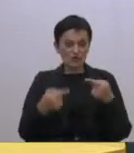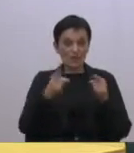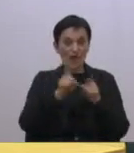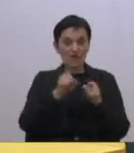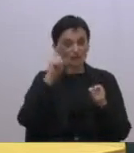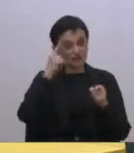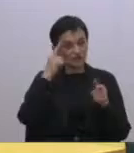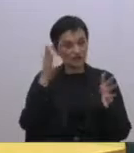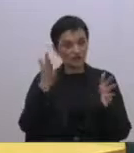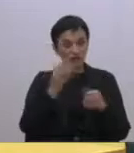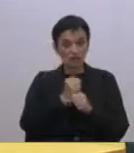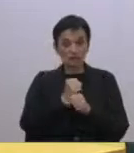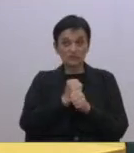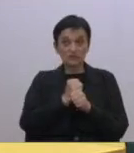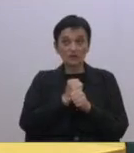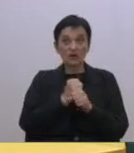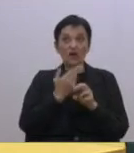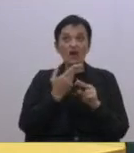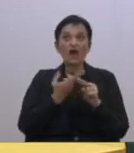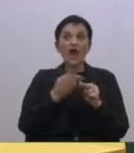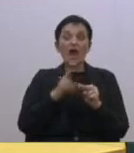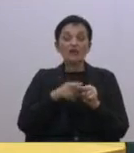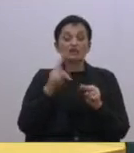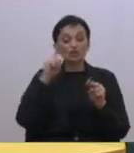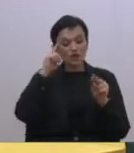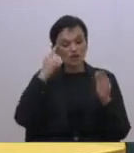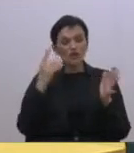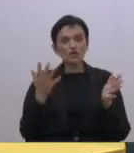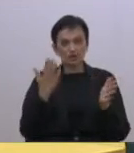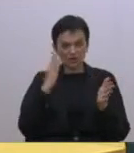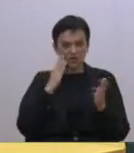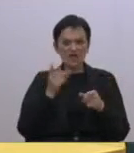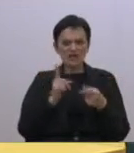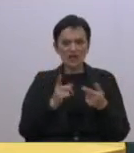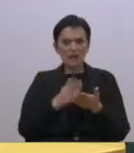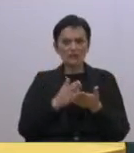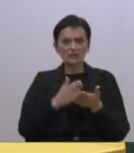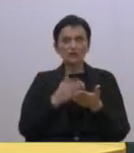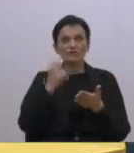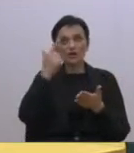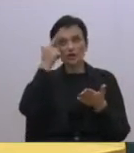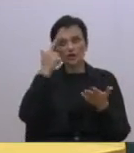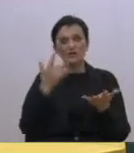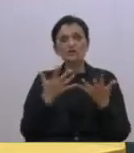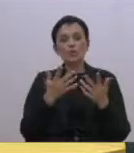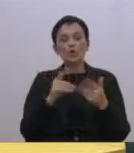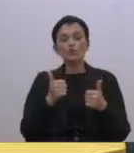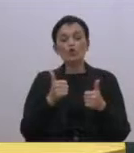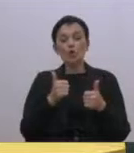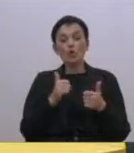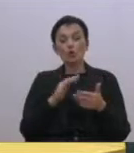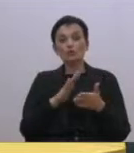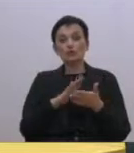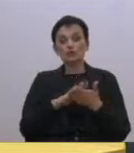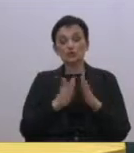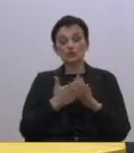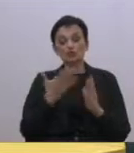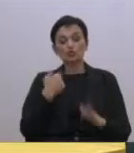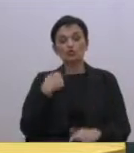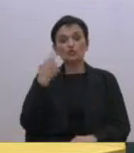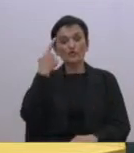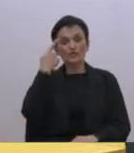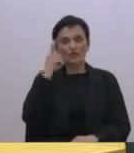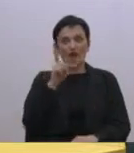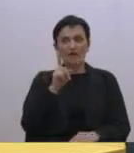სიგიჟეებს ჩადის. ხო და ამას ეს სიგიჟეები ხო ნამდვილად ხდება და წარმოიდგინეთ ახლა როგორი სიტუაცია. თუ ადრე ჩვენ ვიგონებდით